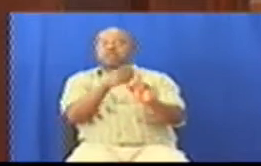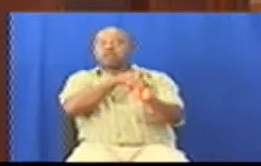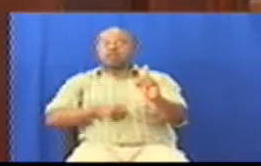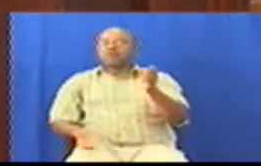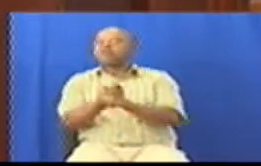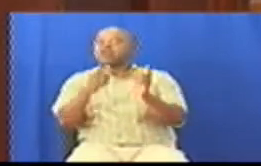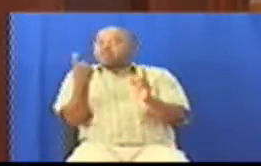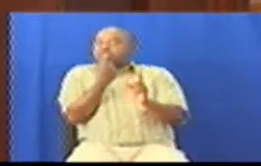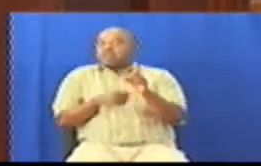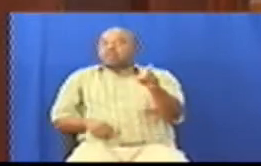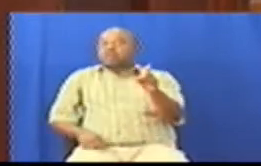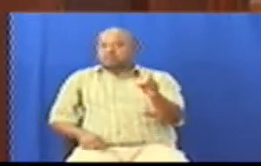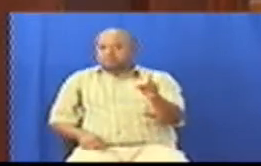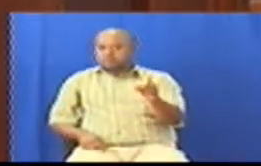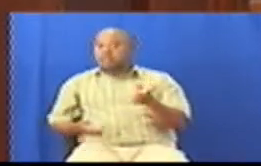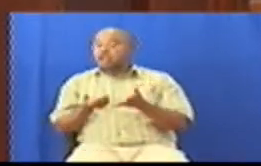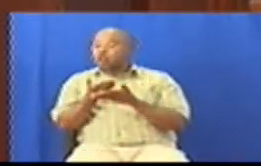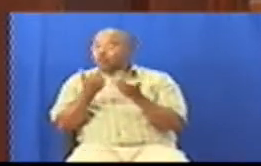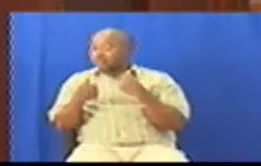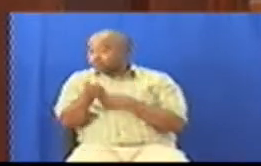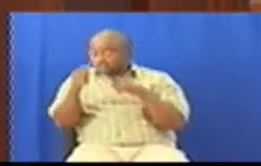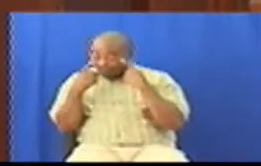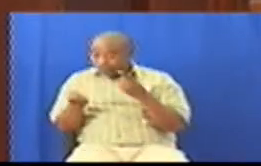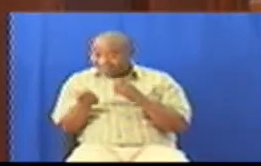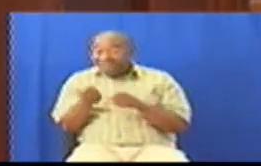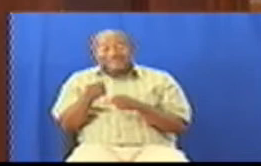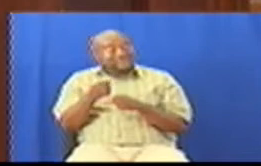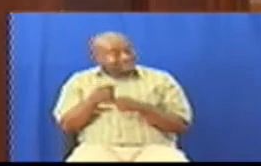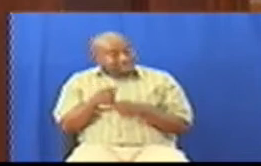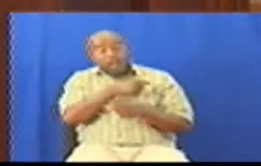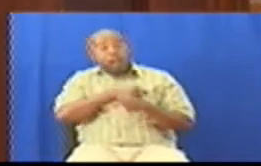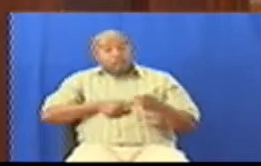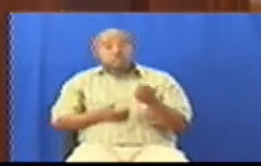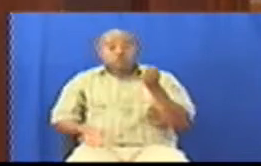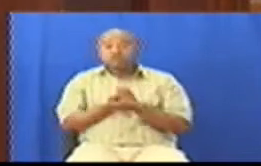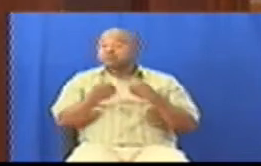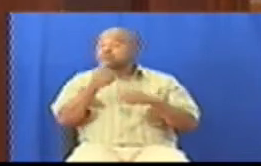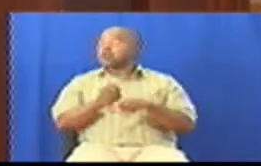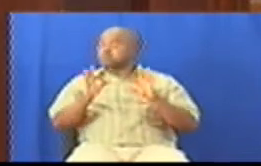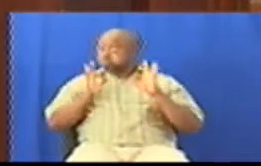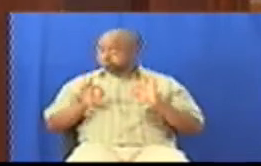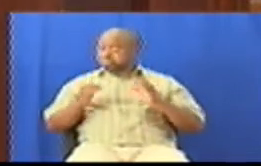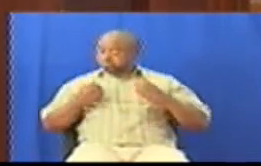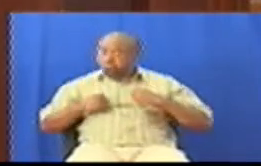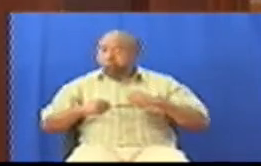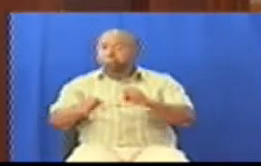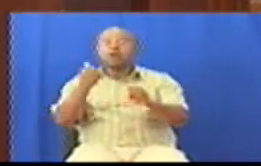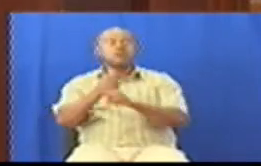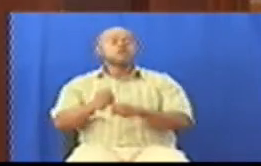yake, kwa sababu kazi aliyoifanya ni kubwa kubwa kubwa sana ya